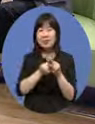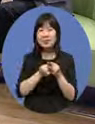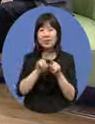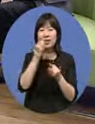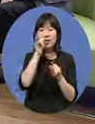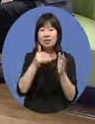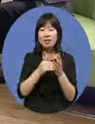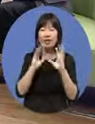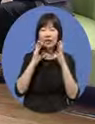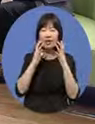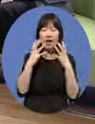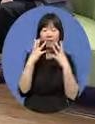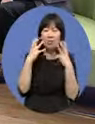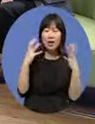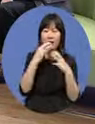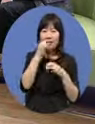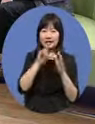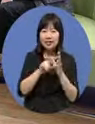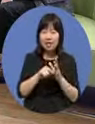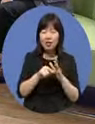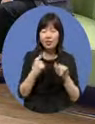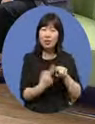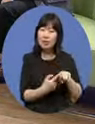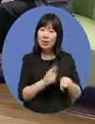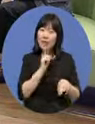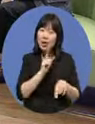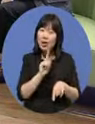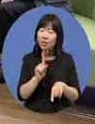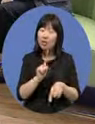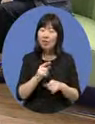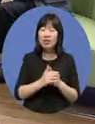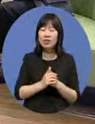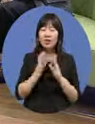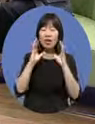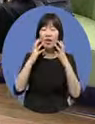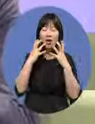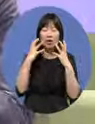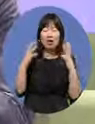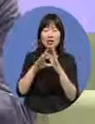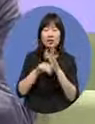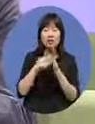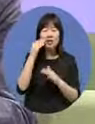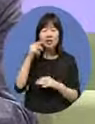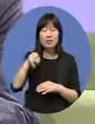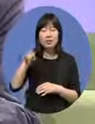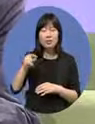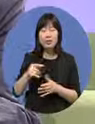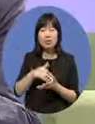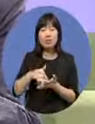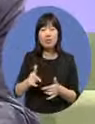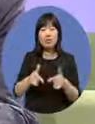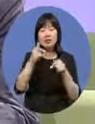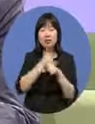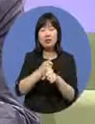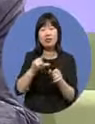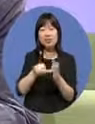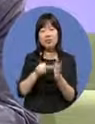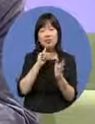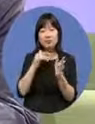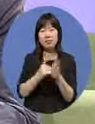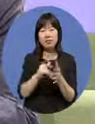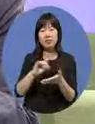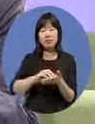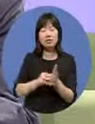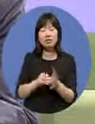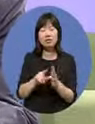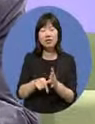되잖아요. 소아비만의 경우도 그게 다르지 않은지 양상이 그것도 궁금하거든요. 소아비만은 이제 지방세포의 숫자가 커지는 시기이고 어느